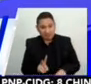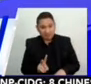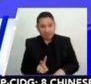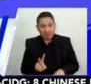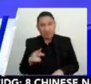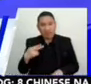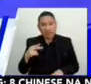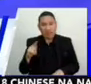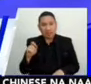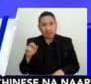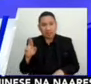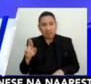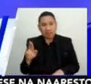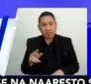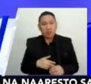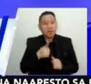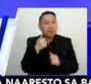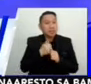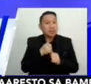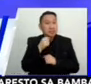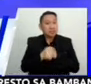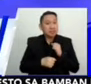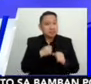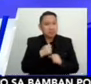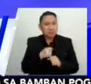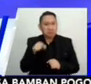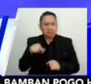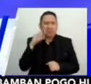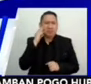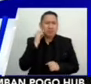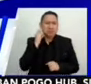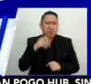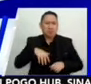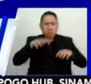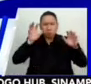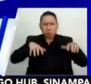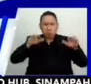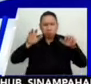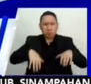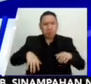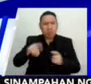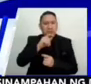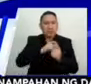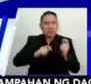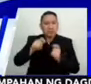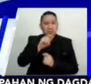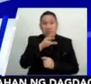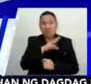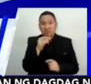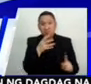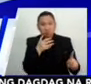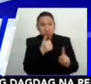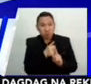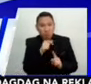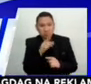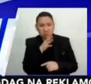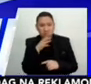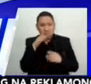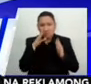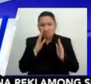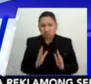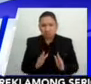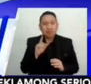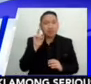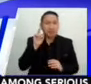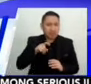taon-taon tinatamaan ng bagyo itong Occidental Mindoro at taon-taon naaapektuhan din yung mga magsasaka ng palay Kailangan kasi tuyo ito para